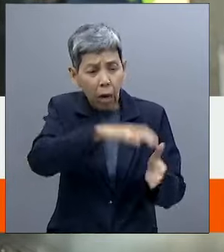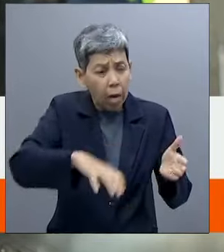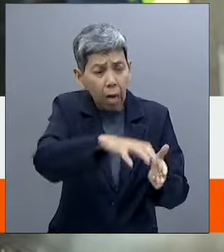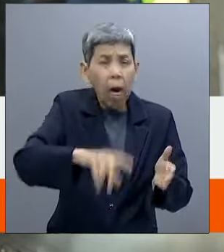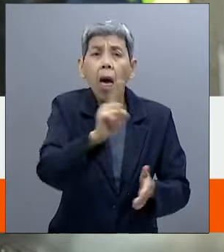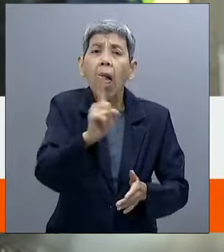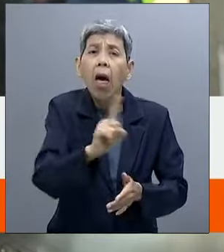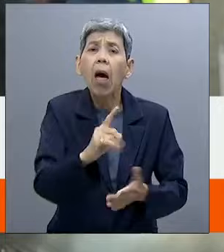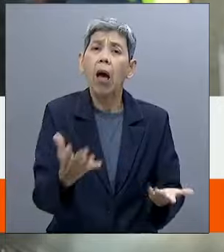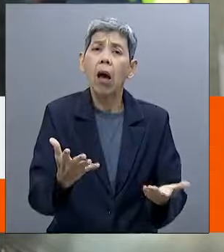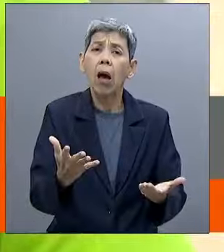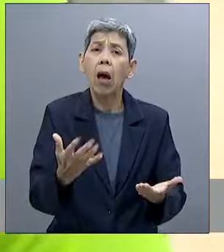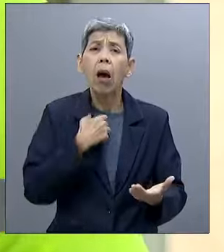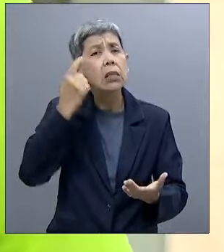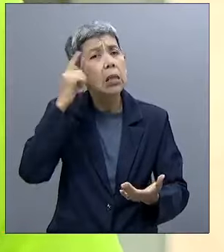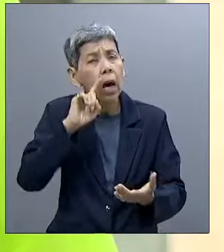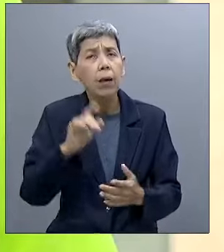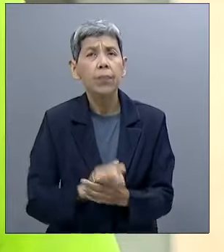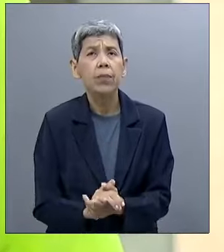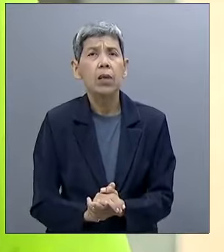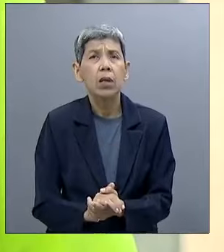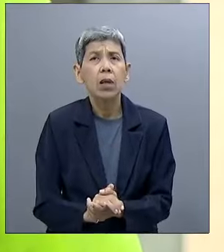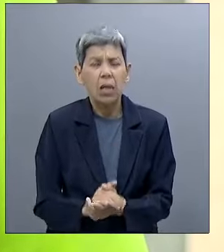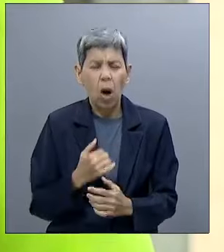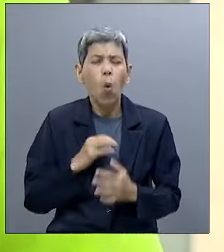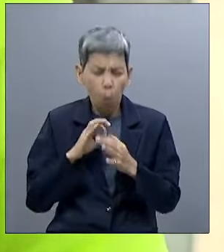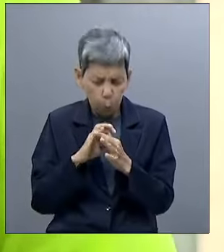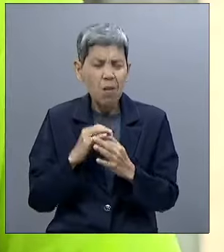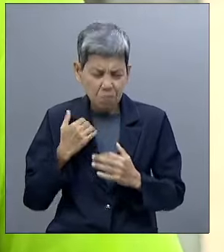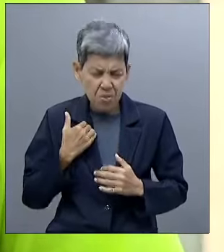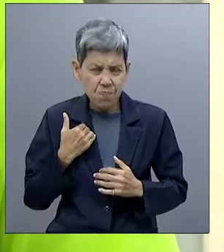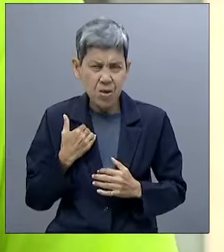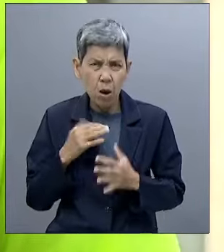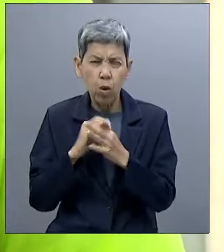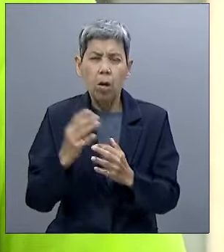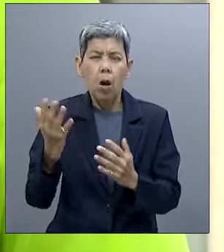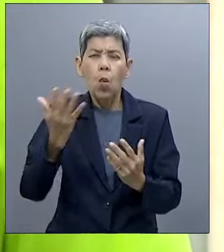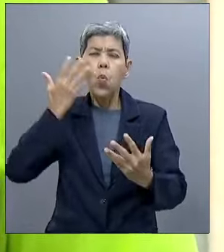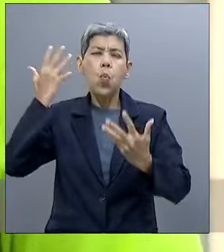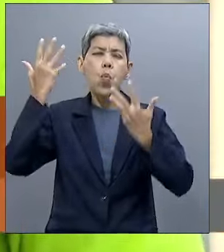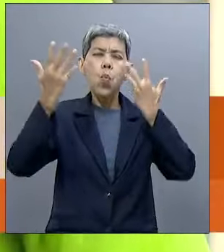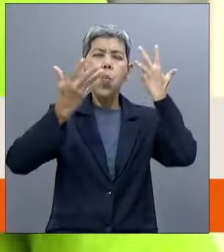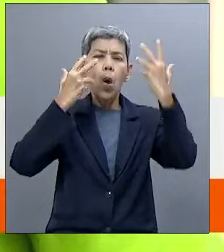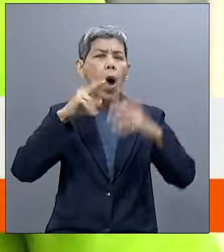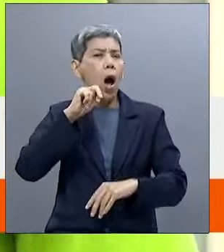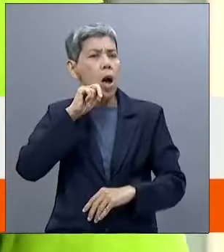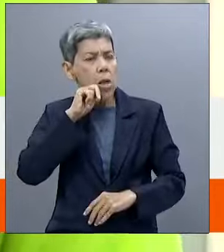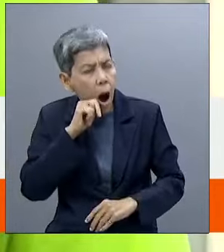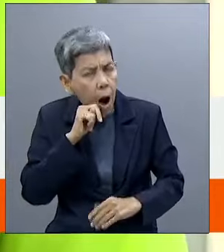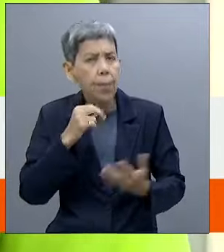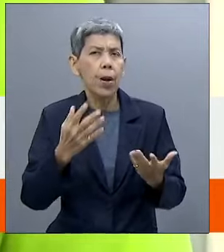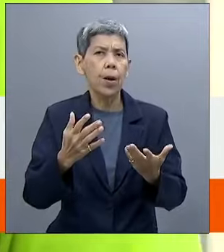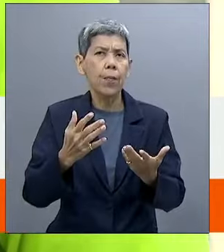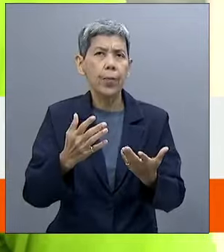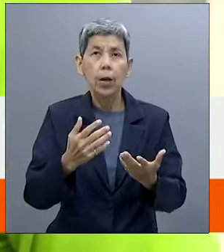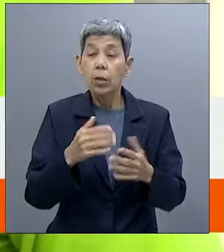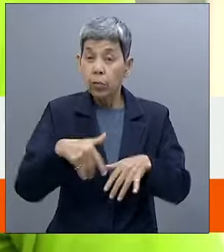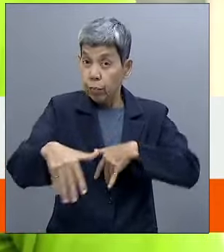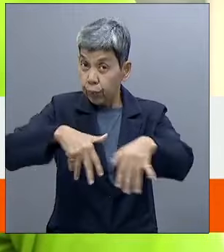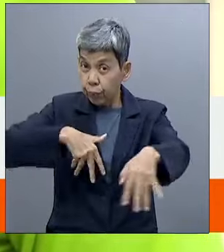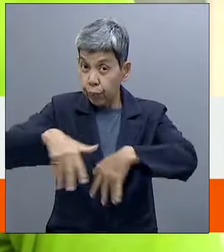มไหมล่ะใช่ไหม กังวลเรื่องอากาศเรื่องน้ำเนาะอย่างชาวบ้าน